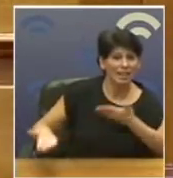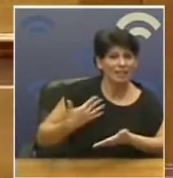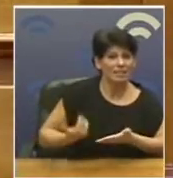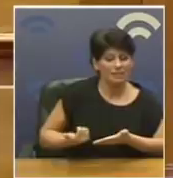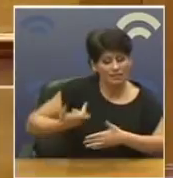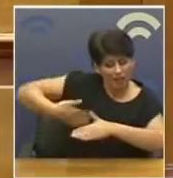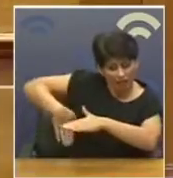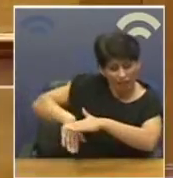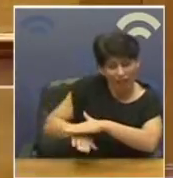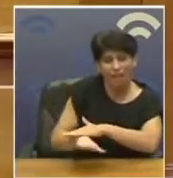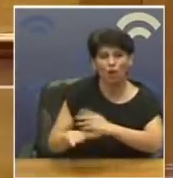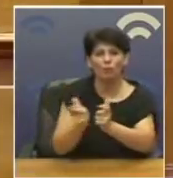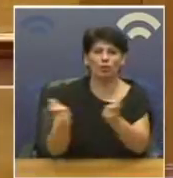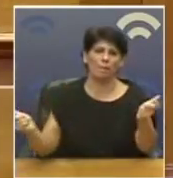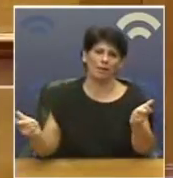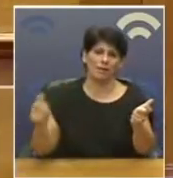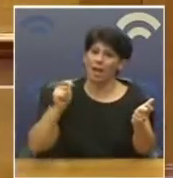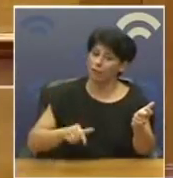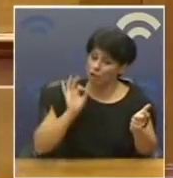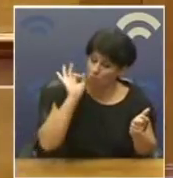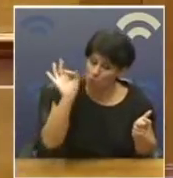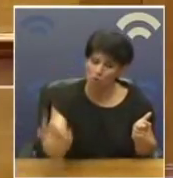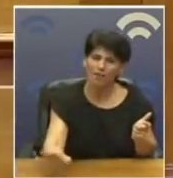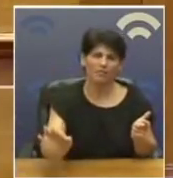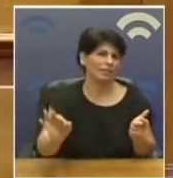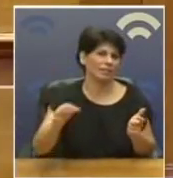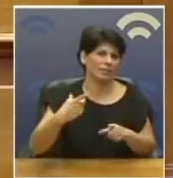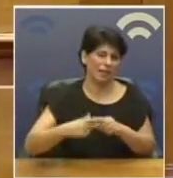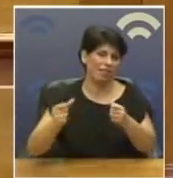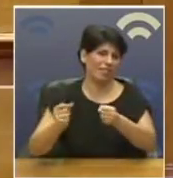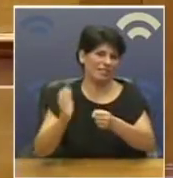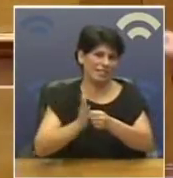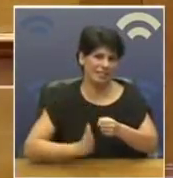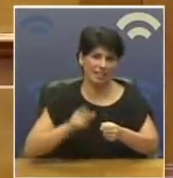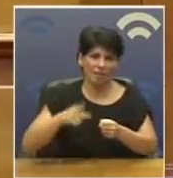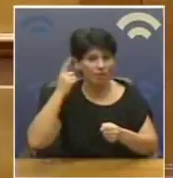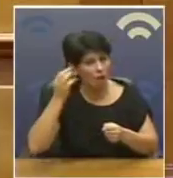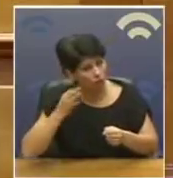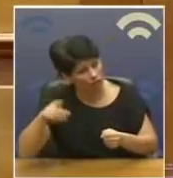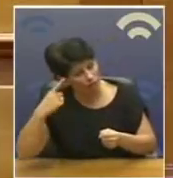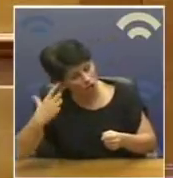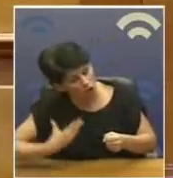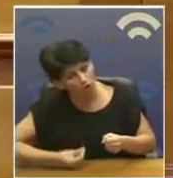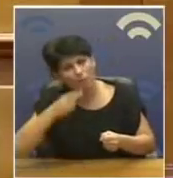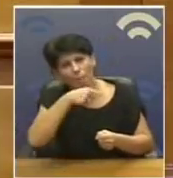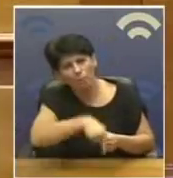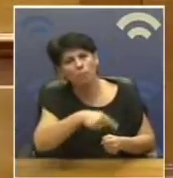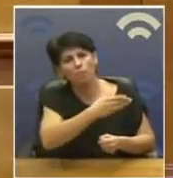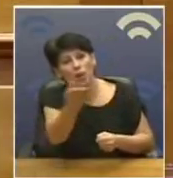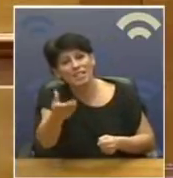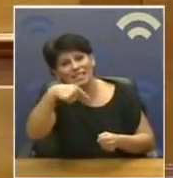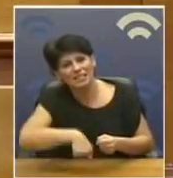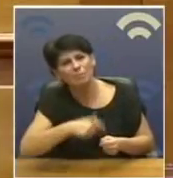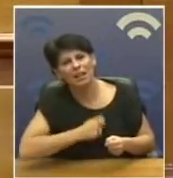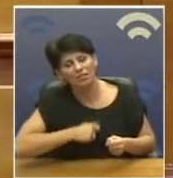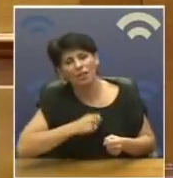κάτω από το χαλί. Αυτό ήταν που οδήγησε τη χώρα στην κρίση, αυτή η λογική και αυτή η νοοτροπία, την οποία εσείς σήμερα δυστυχώς,